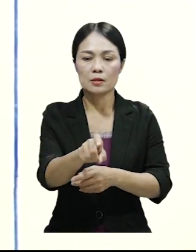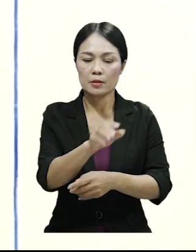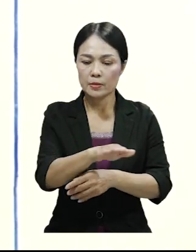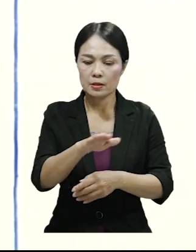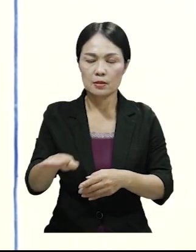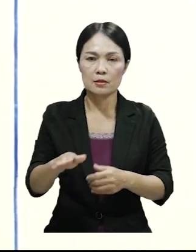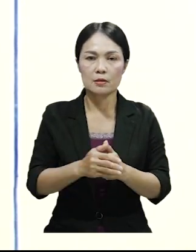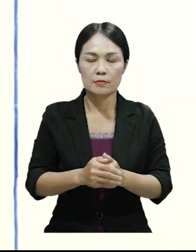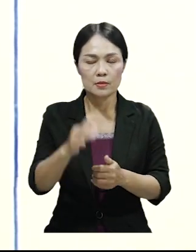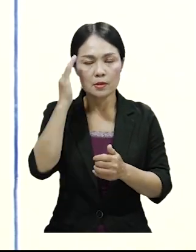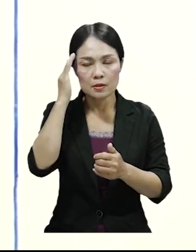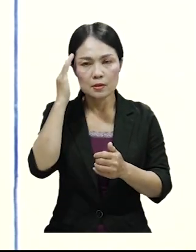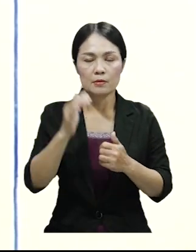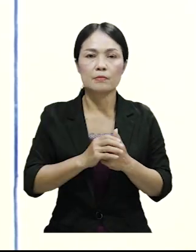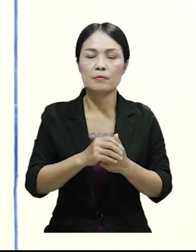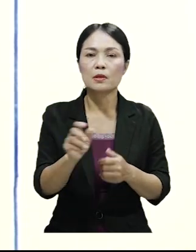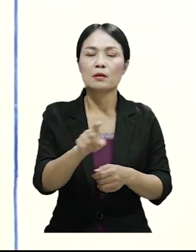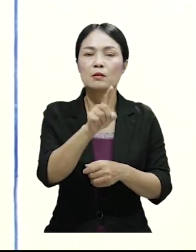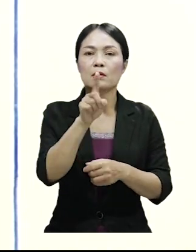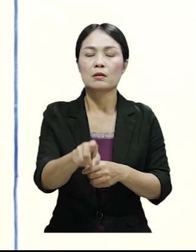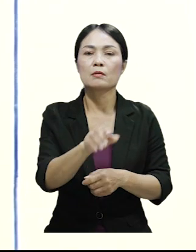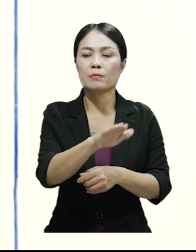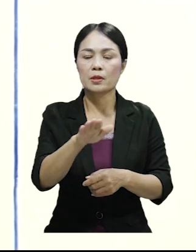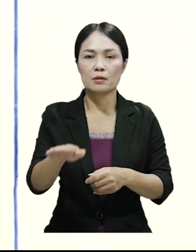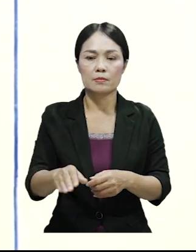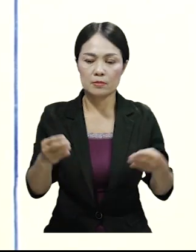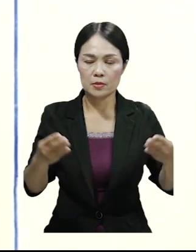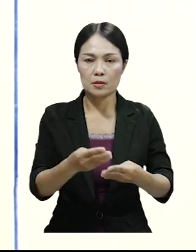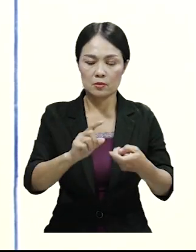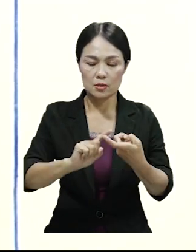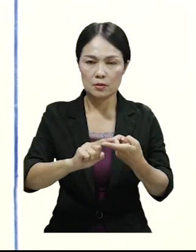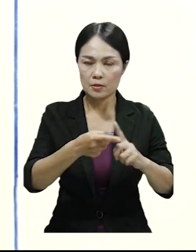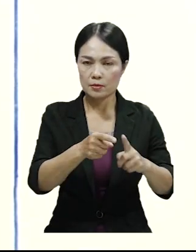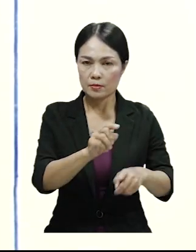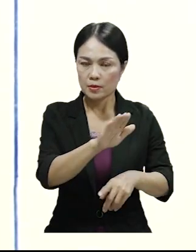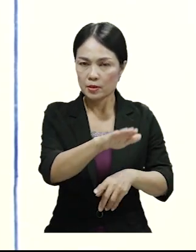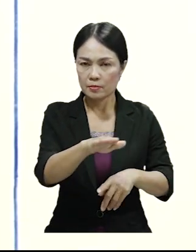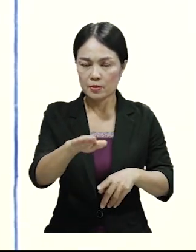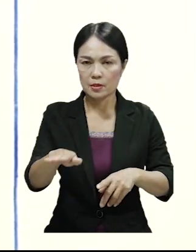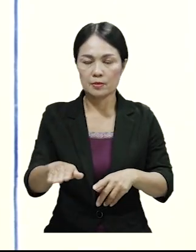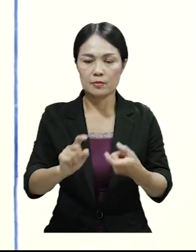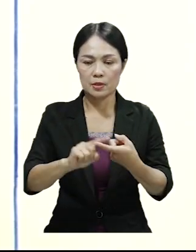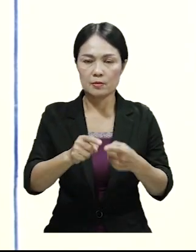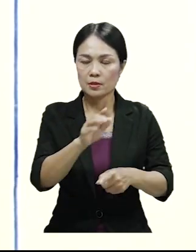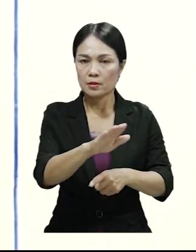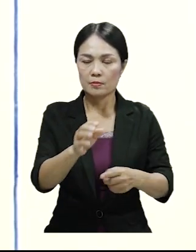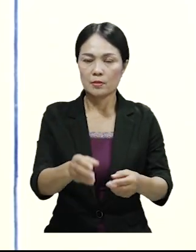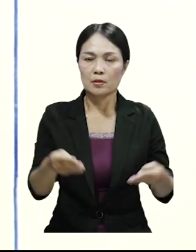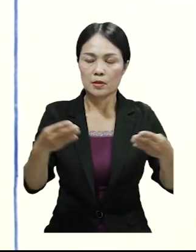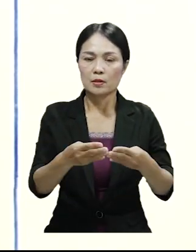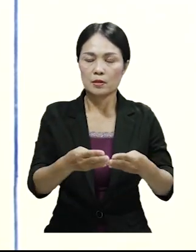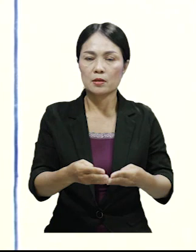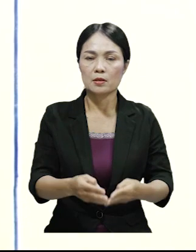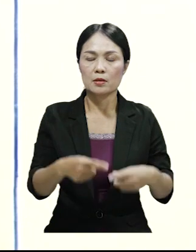ធ្លាប់ដែរឬទេថាកូនធ្លាប់បានណែនាំមិត្តភក្តិកូនឬមួយក៏មិត្តភក្តិកូនណែនាំម